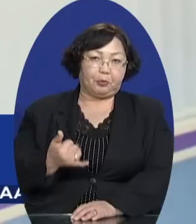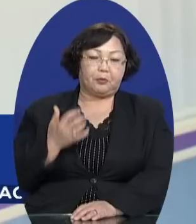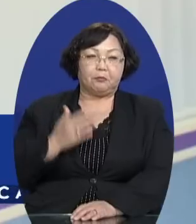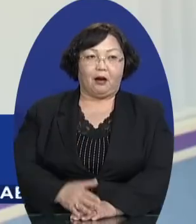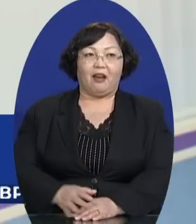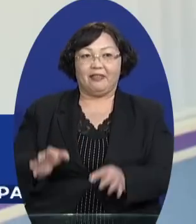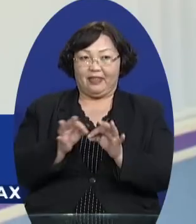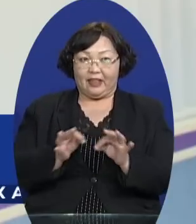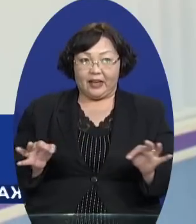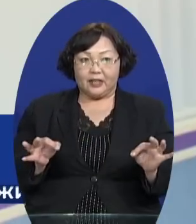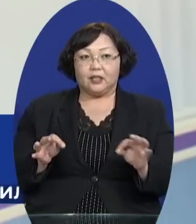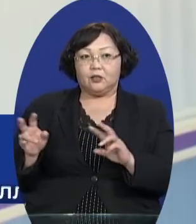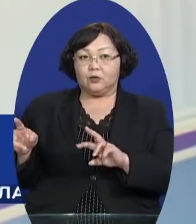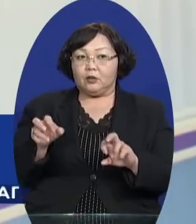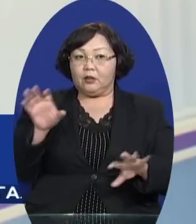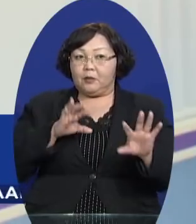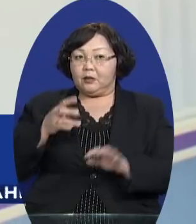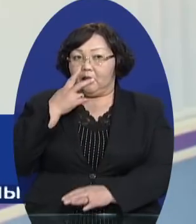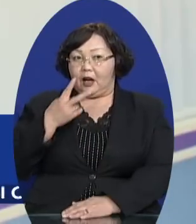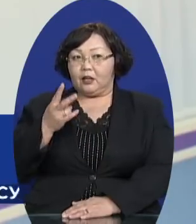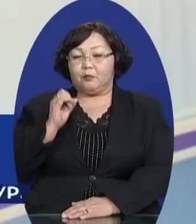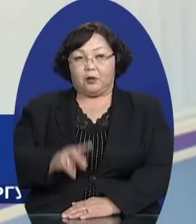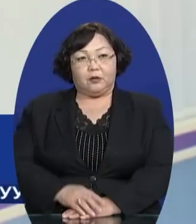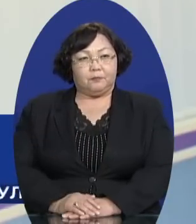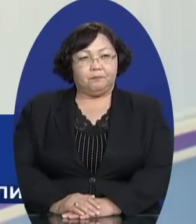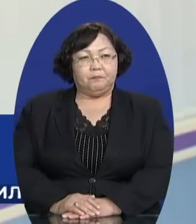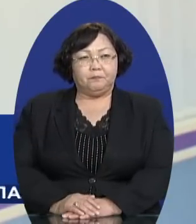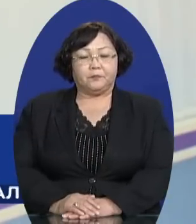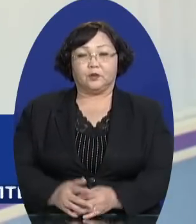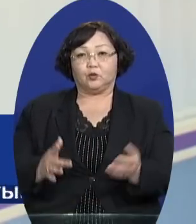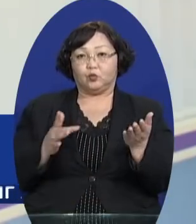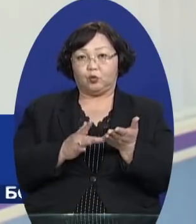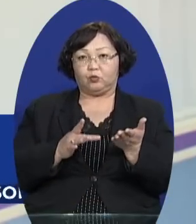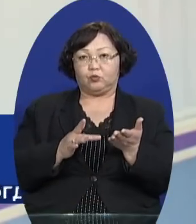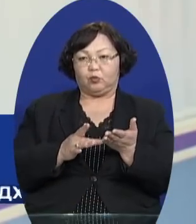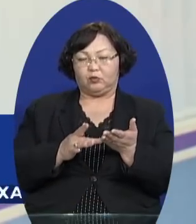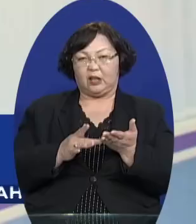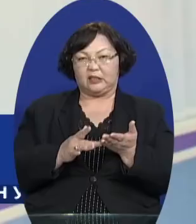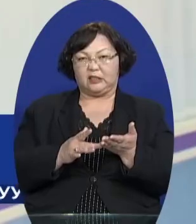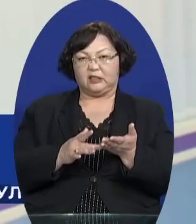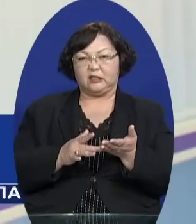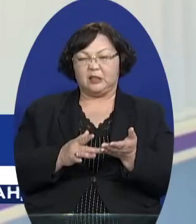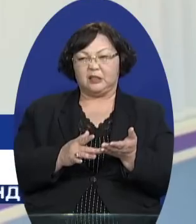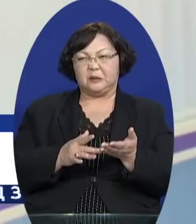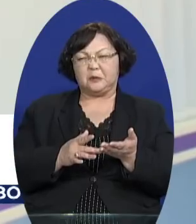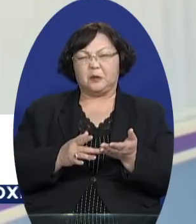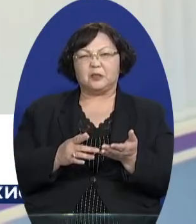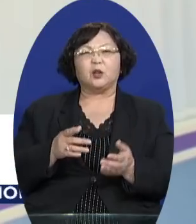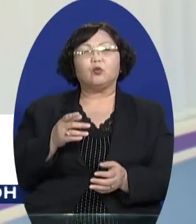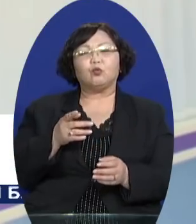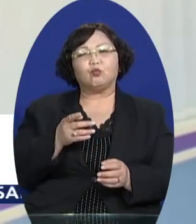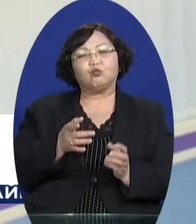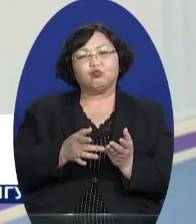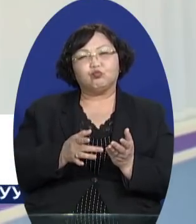одоо нэрвчилж судалж үзэхэд бол ер нь дундаас одоо хүнд зэргийн бууралттай хүмүүс нэг 50 орчим